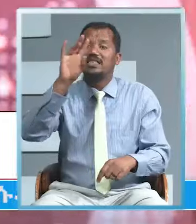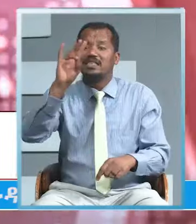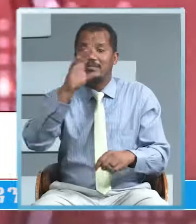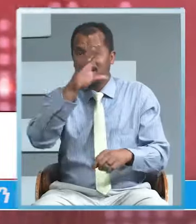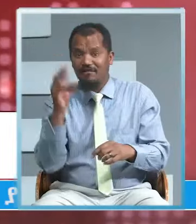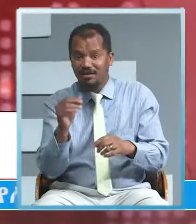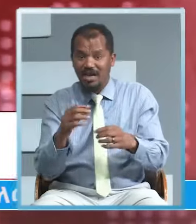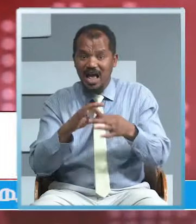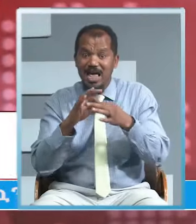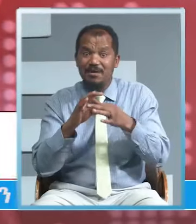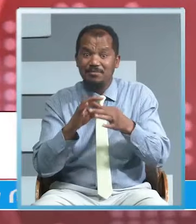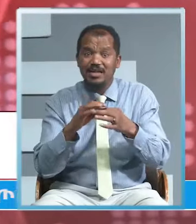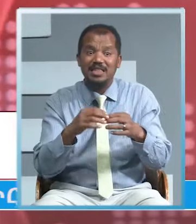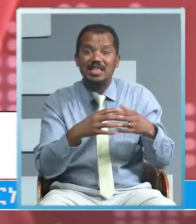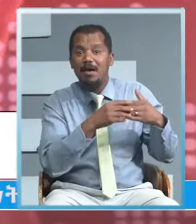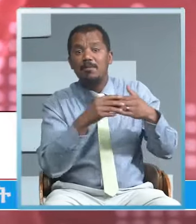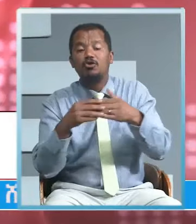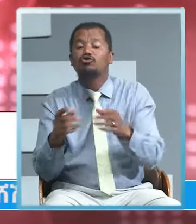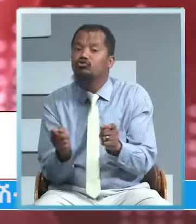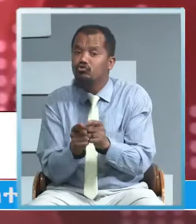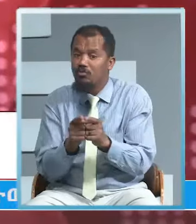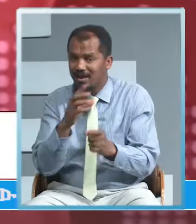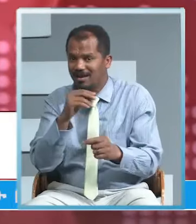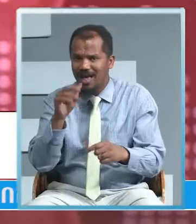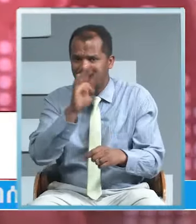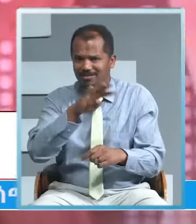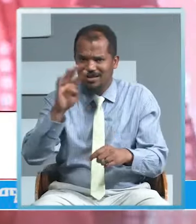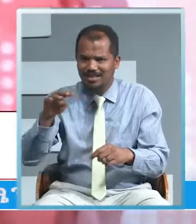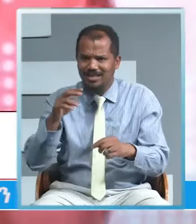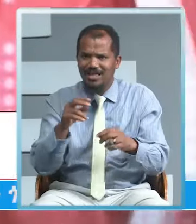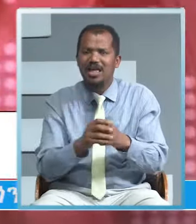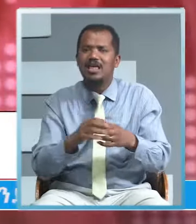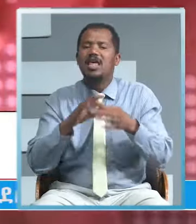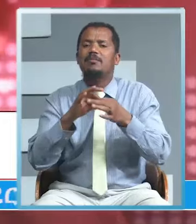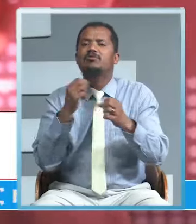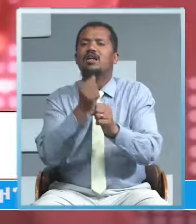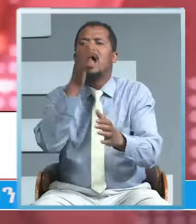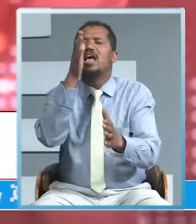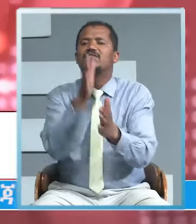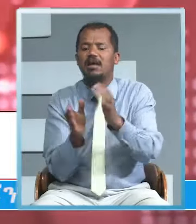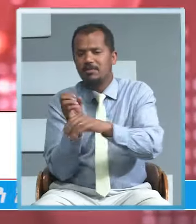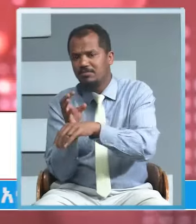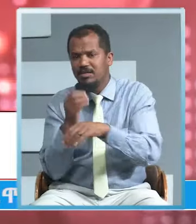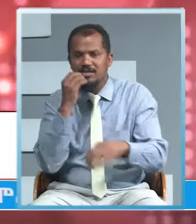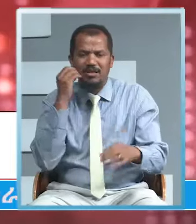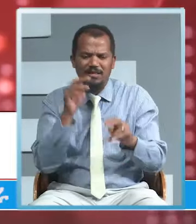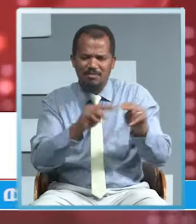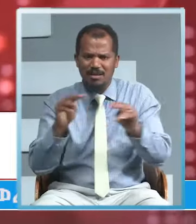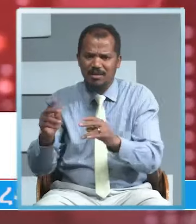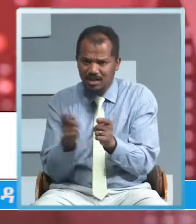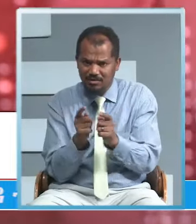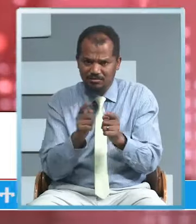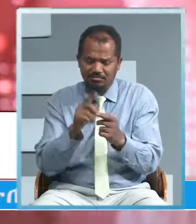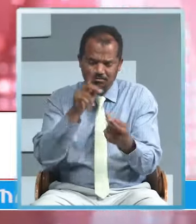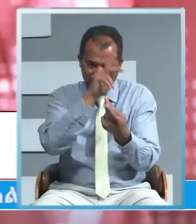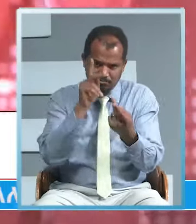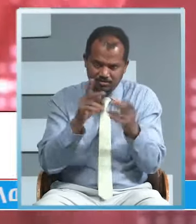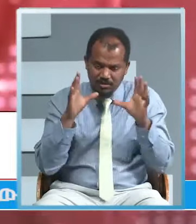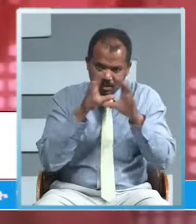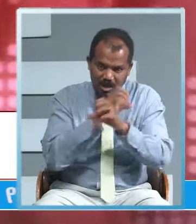37ኛው የአፍሪካ ህብረት የመሪዎች ጉባኤና 44ኛው የህብረቱ የስራ አስፈጻሚ ምክር ቤት መደበኛ ስብሰባ